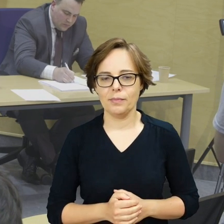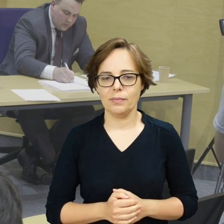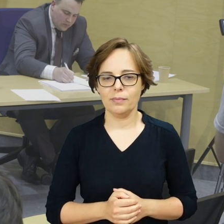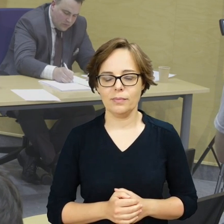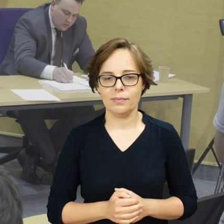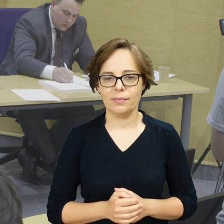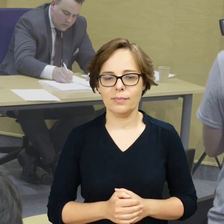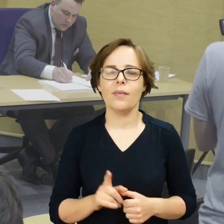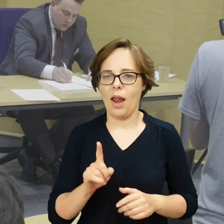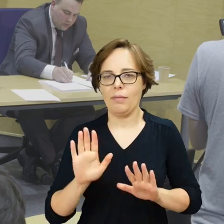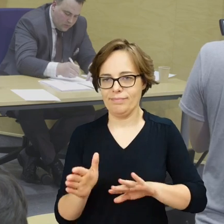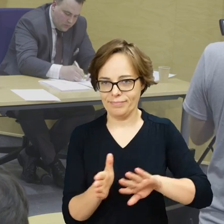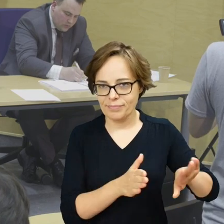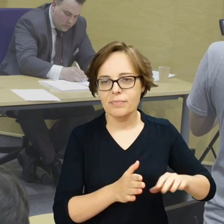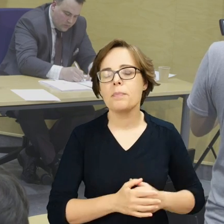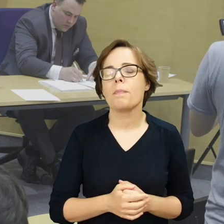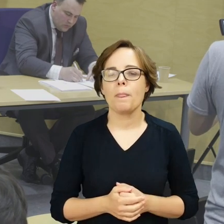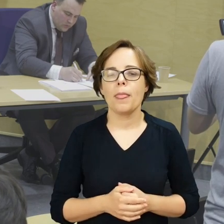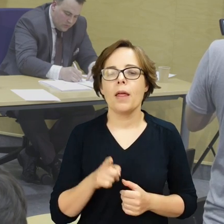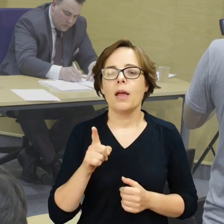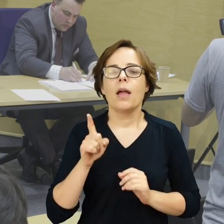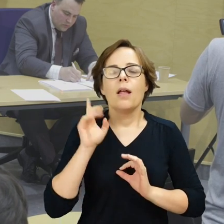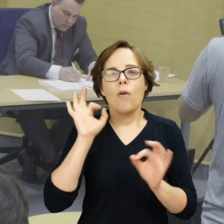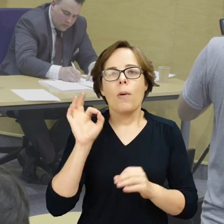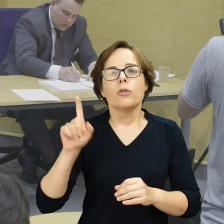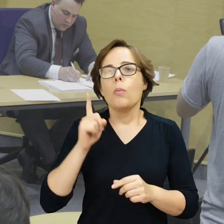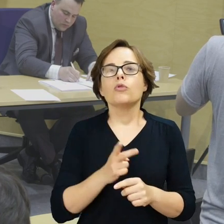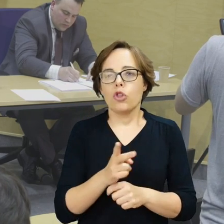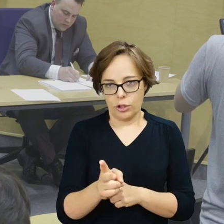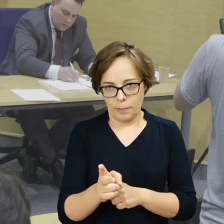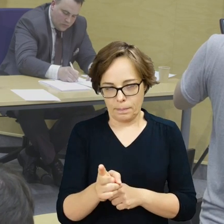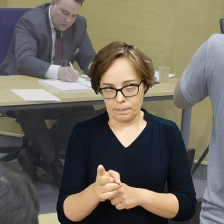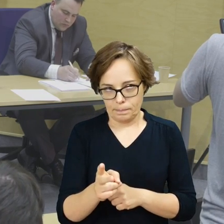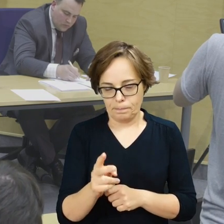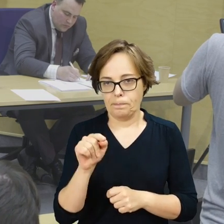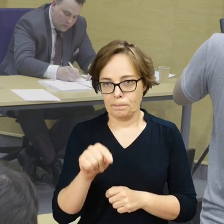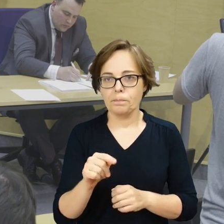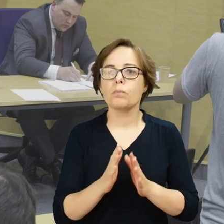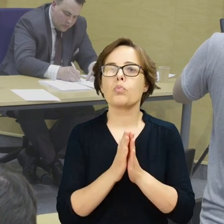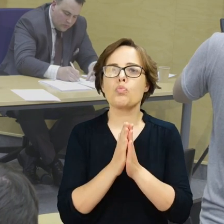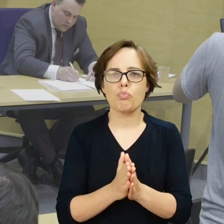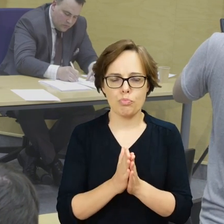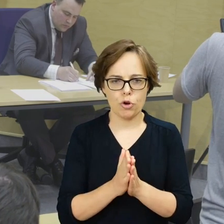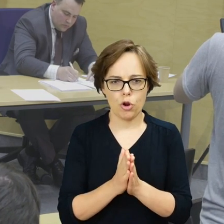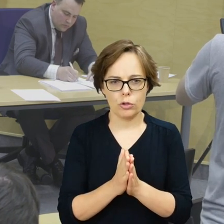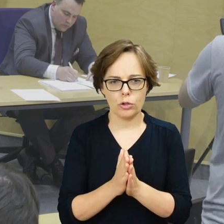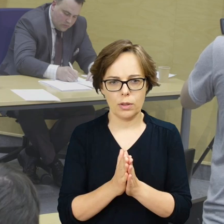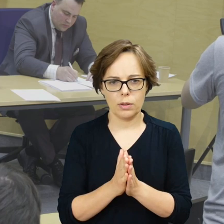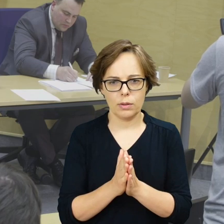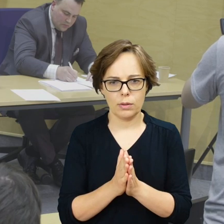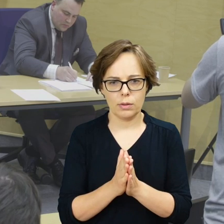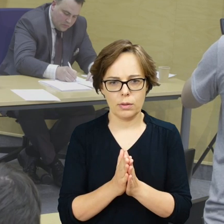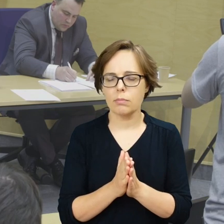do rzeczy, jeżeli chodzi o dostęp do informacji publicznej. Proszę i podejmuję ten sam